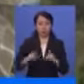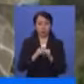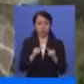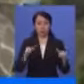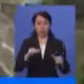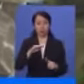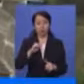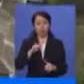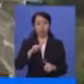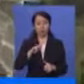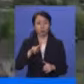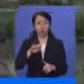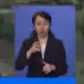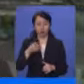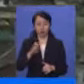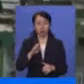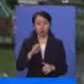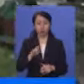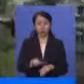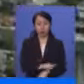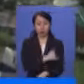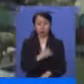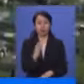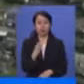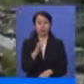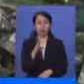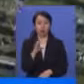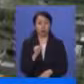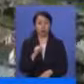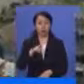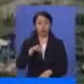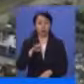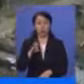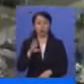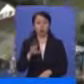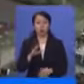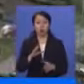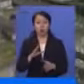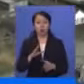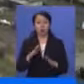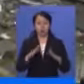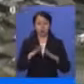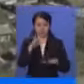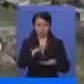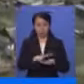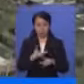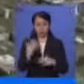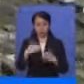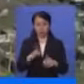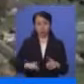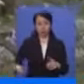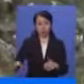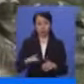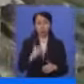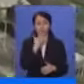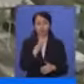являются Жасуркен, Капай, Береке-2, улицы имени Шокана Уалихановой и Макжана Жумабаева. Жилищный фонд указанных микрорайонов – индивидуальное